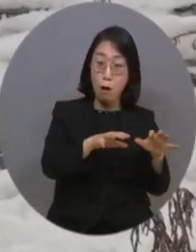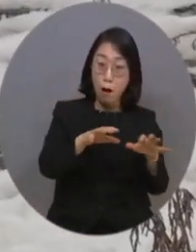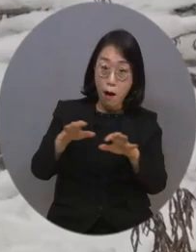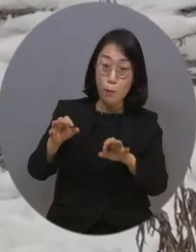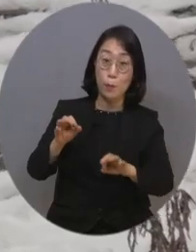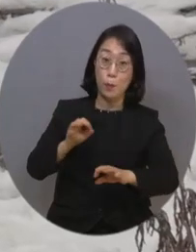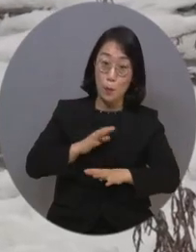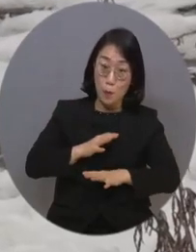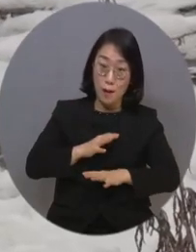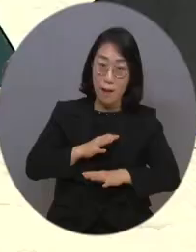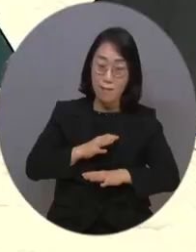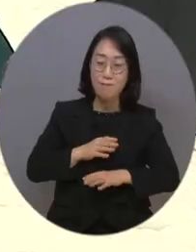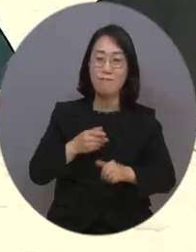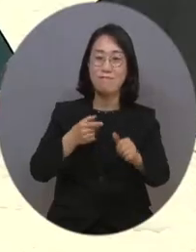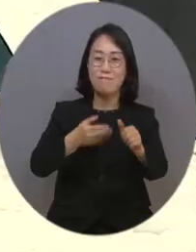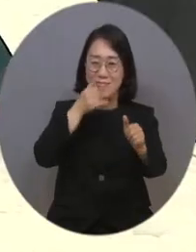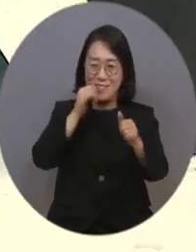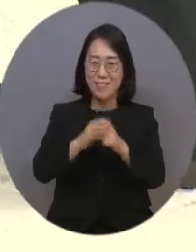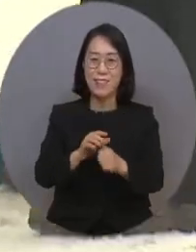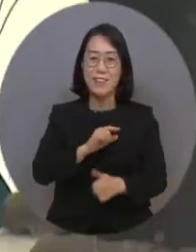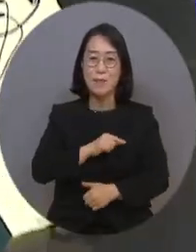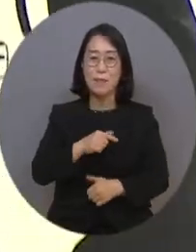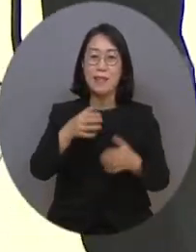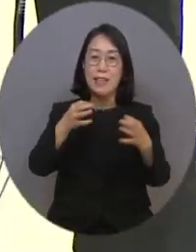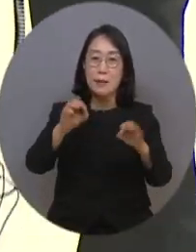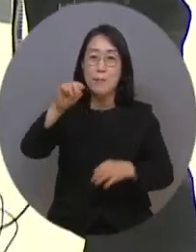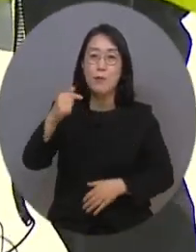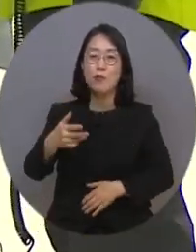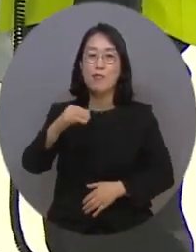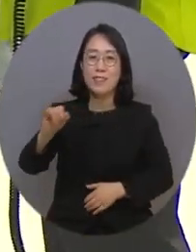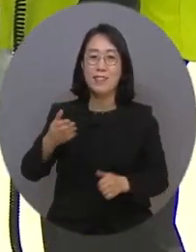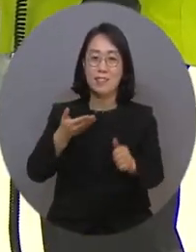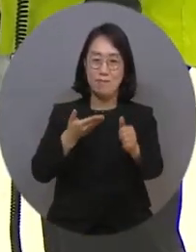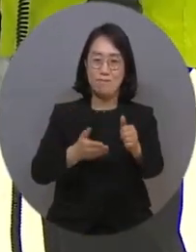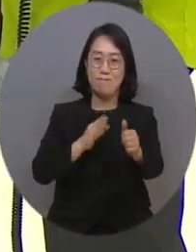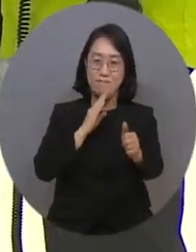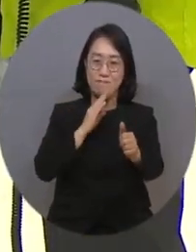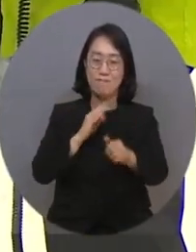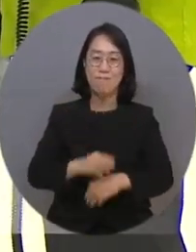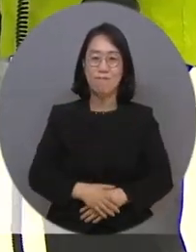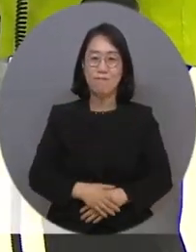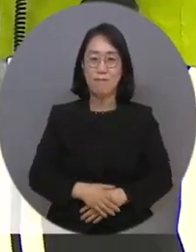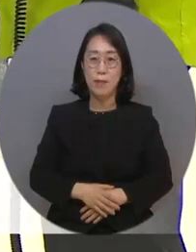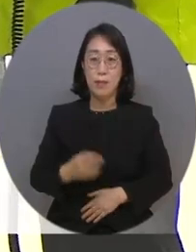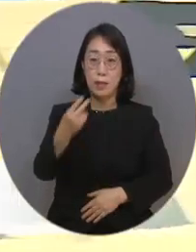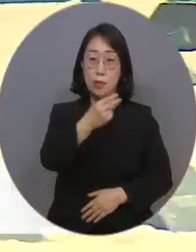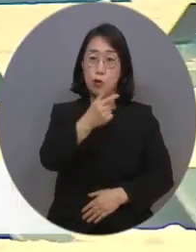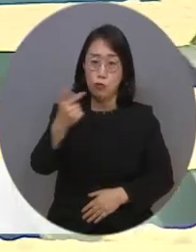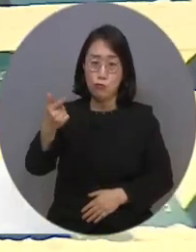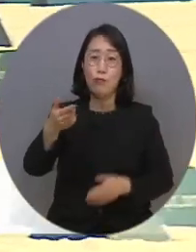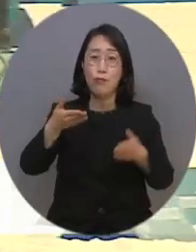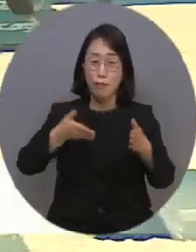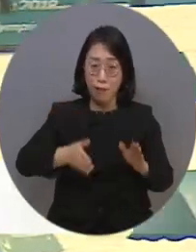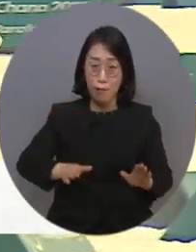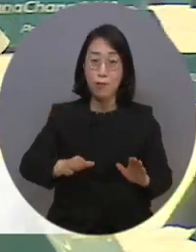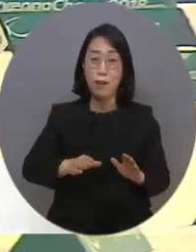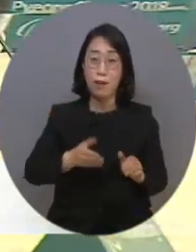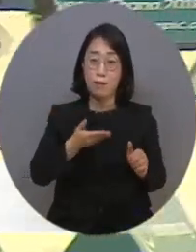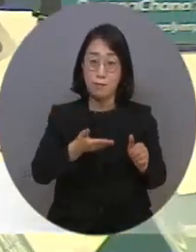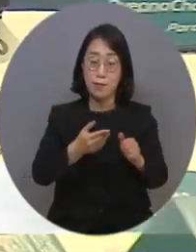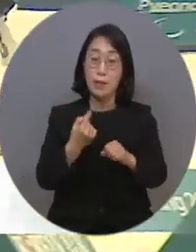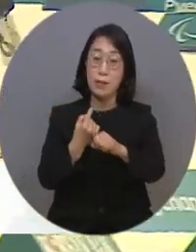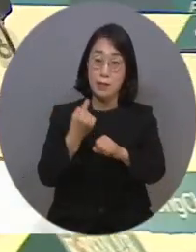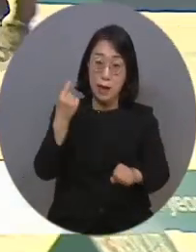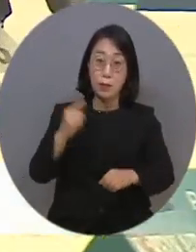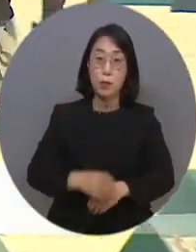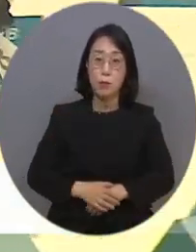받은 선수가 있습니다 바로 김윤지 선수가 그 주인공입니다 2006년생인 김윤지 선수는